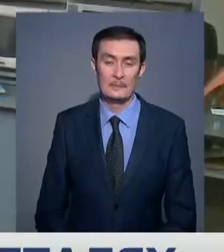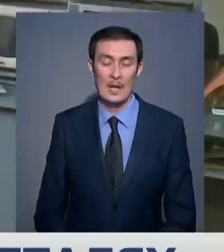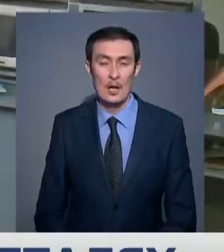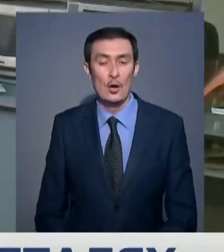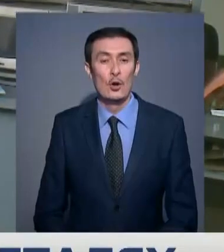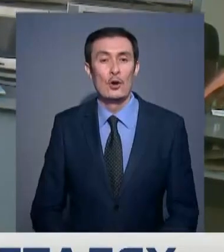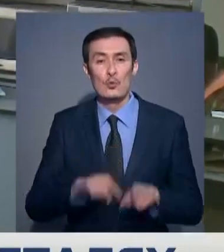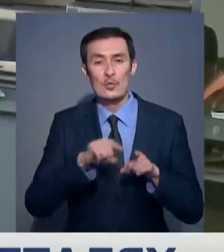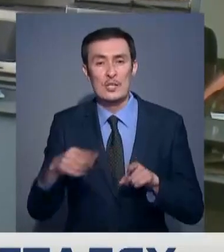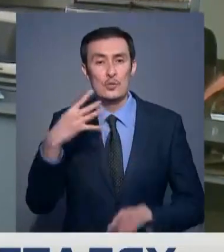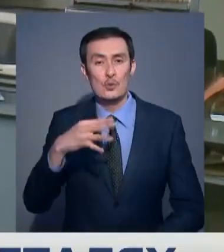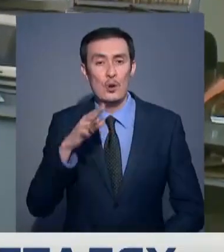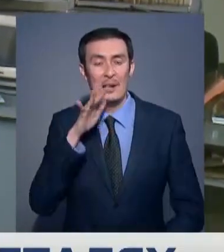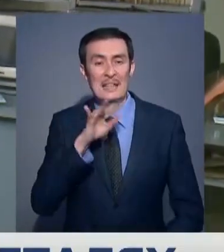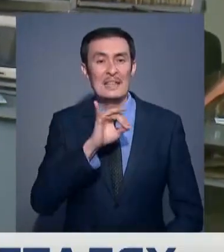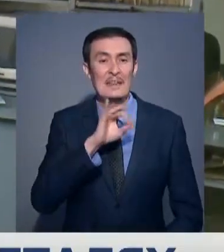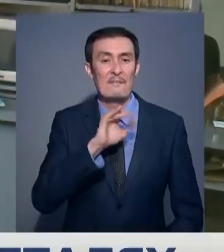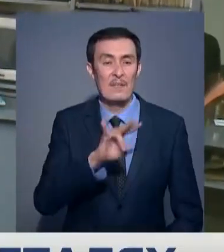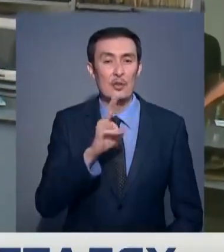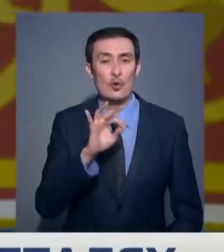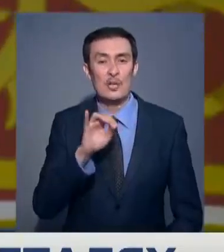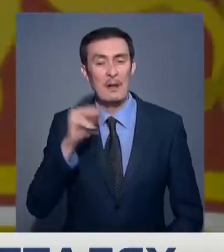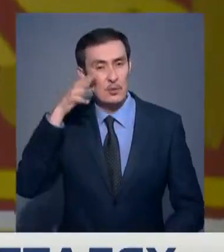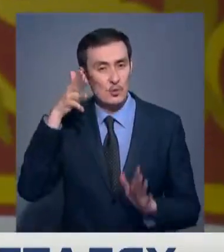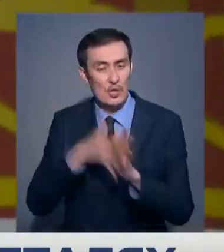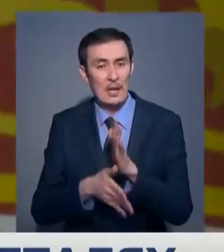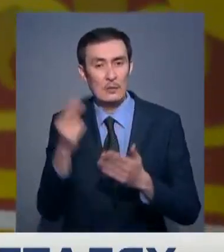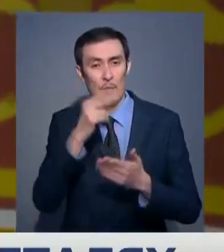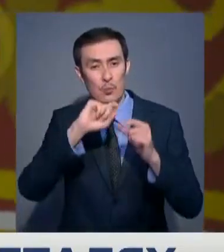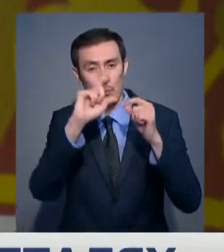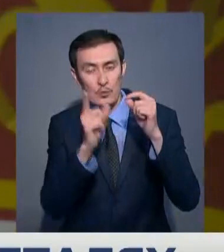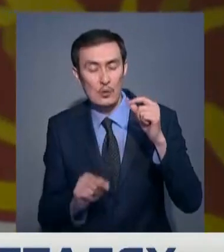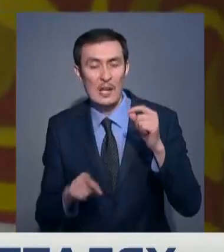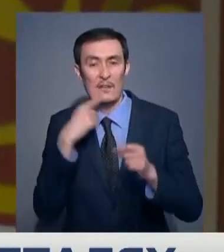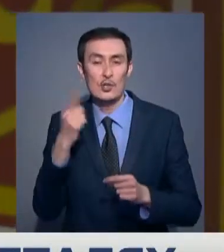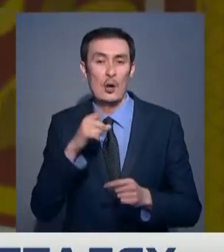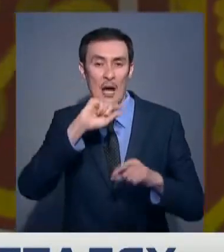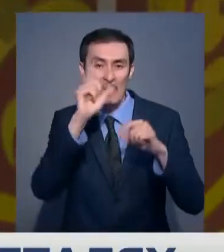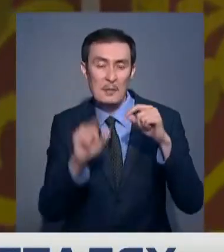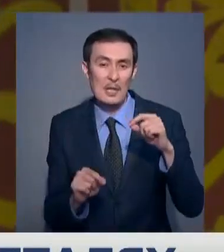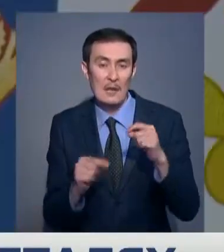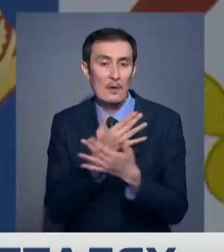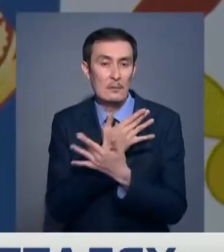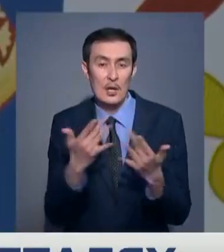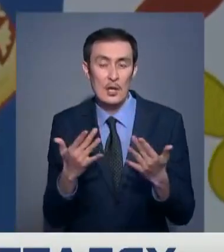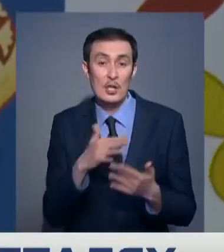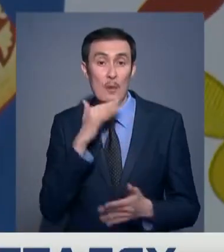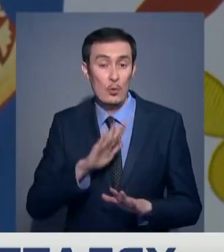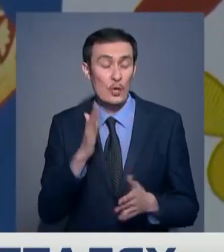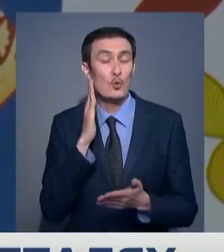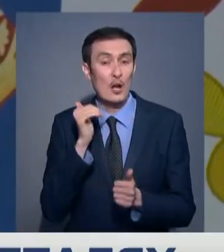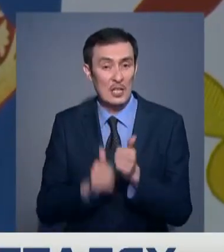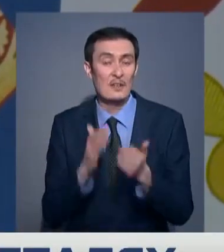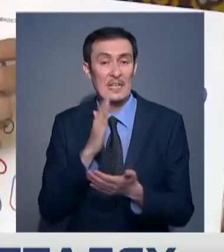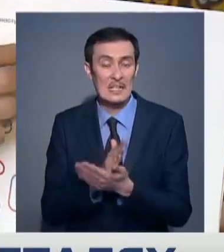Вот уже около 40 лет Ерлан Кужабаев изучает пиктограммы. Казахстанский художник говорит, что орнаментальных модулей не так много, и они есть у